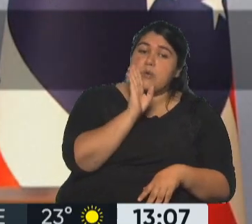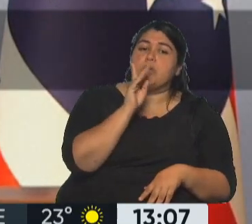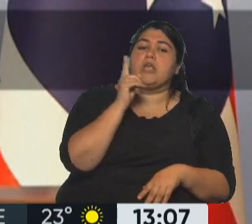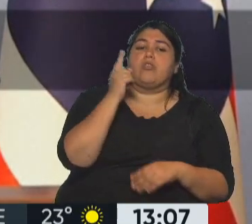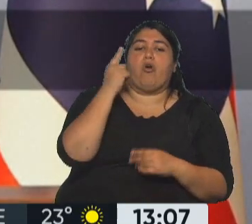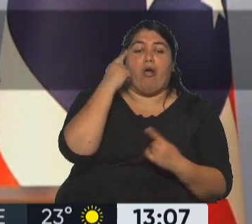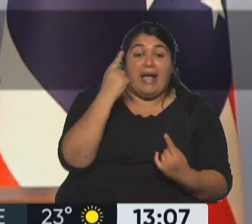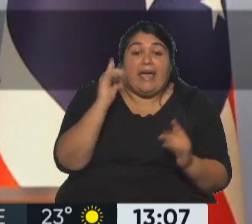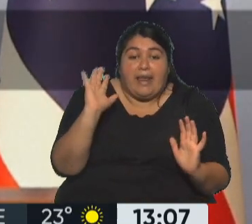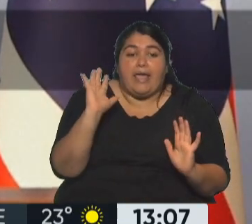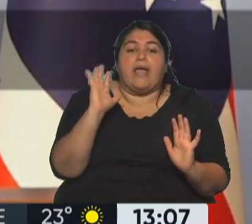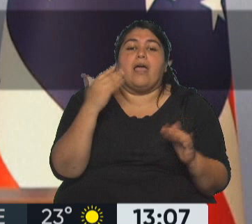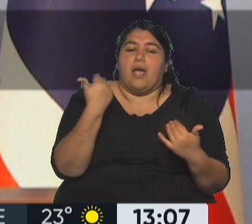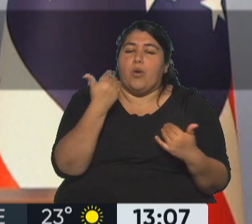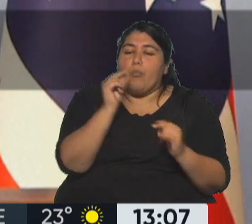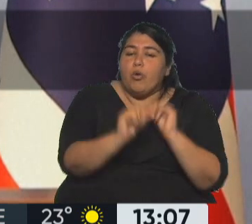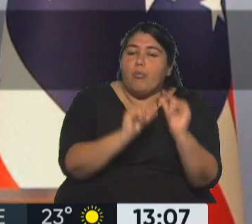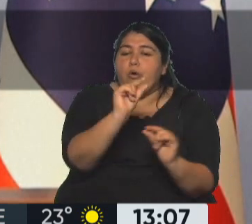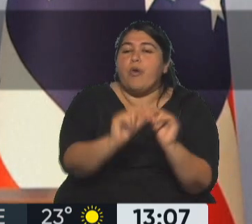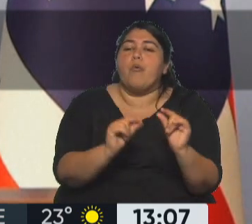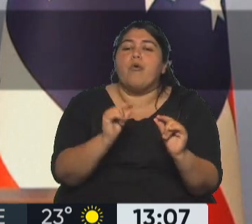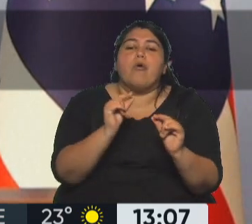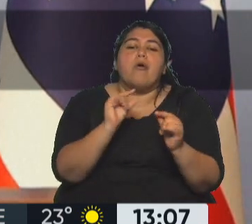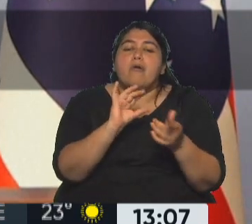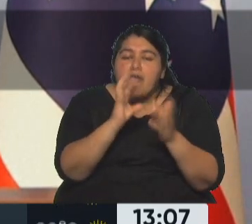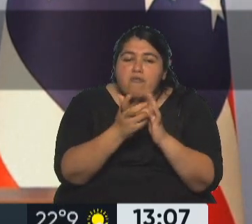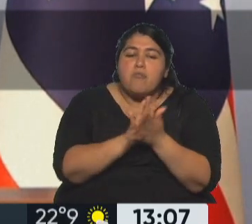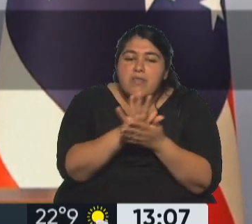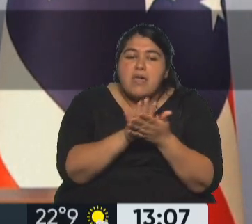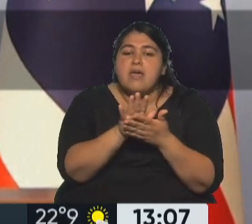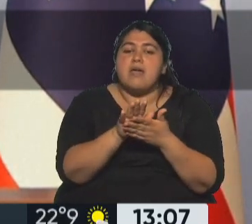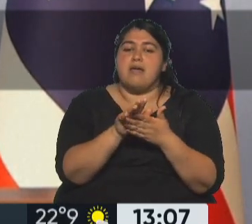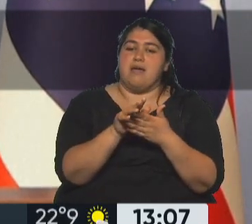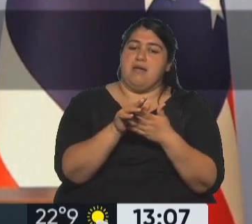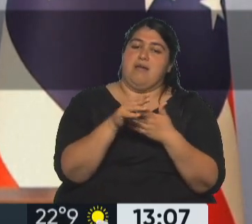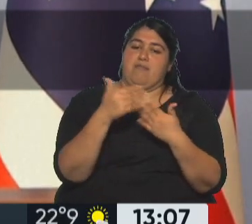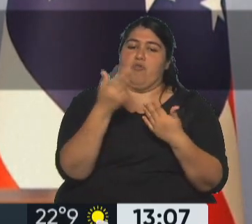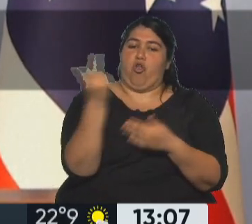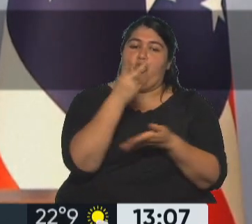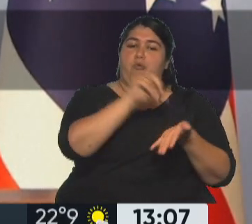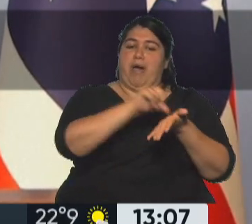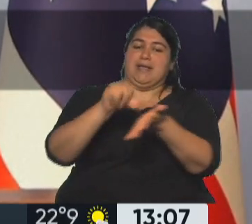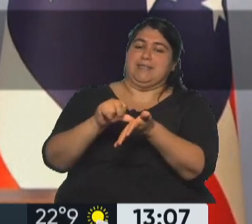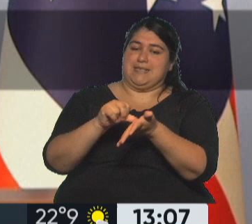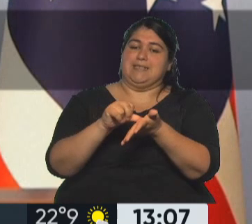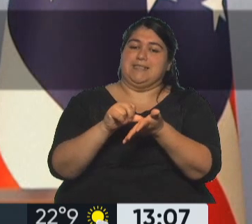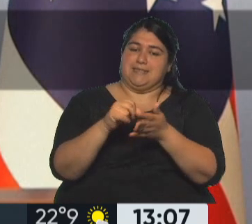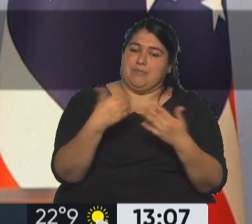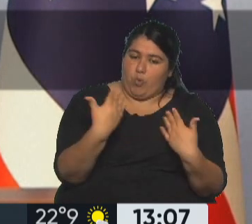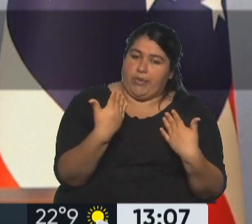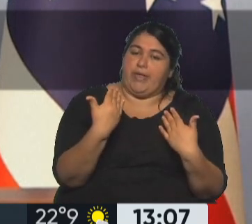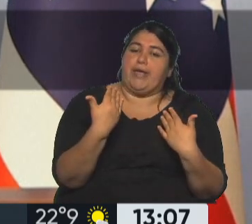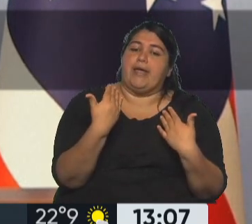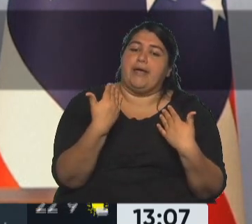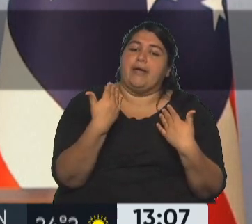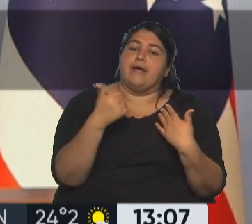that the best viable path indeed the only path is through a two-state solution that's